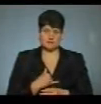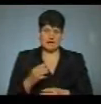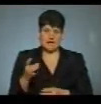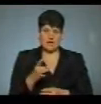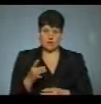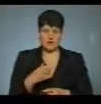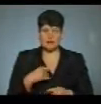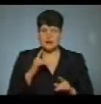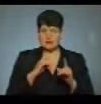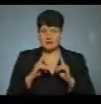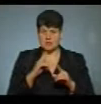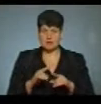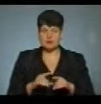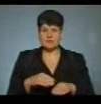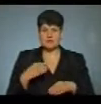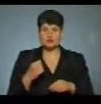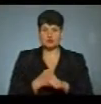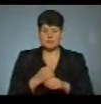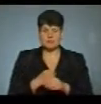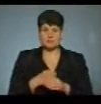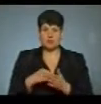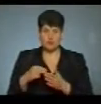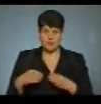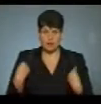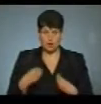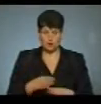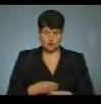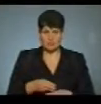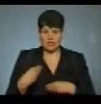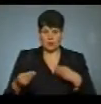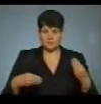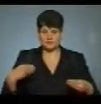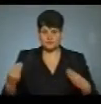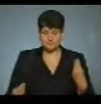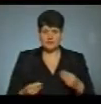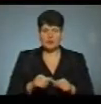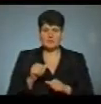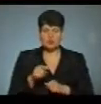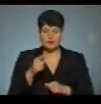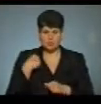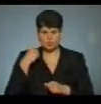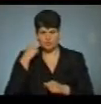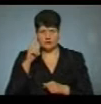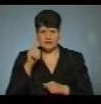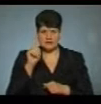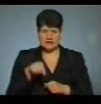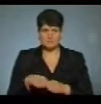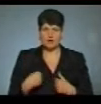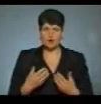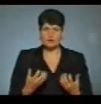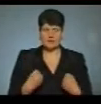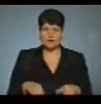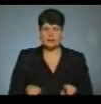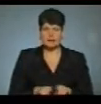регіональна така нарада, де провели роздачу, закупили костюми. Крім цього, я думаю, ви всі знаєте про те, що ми отримали